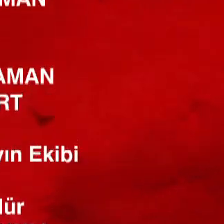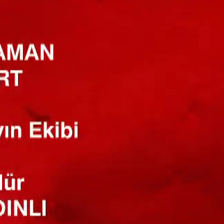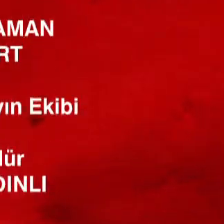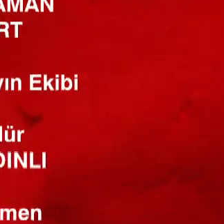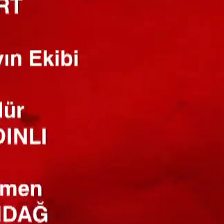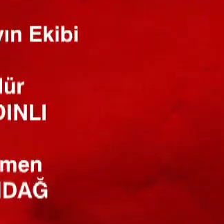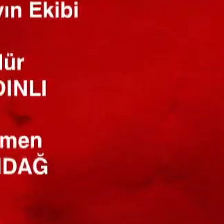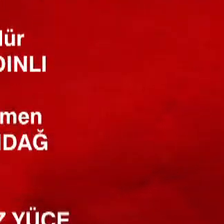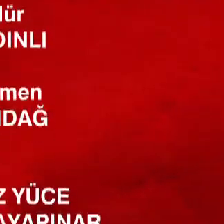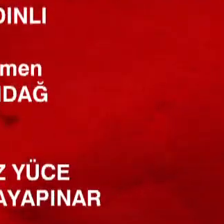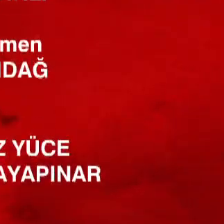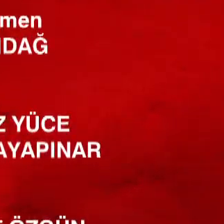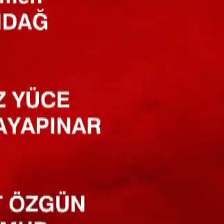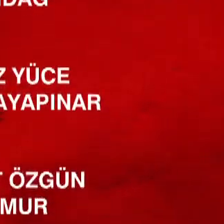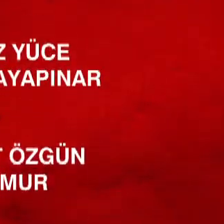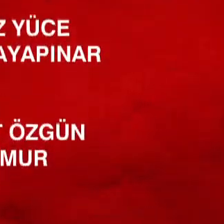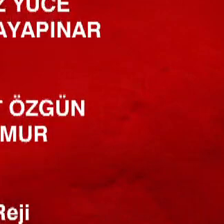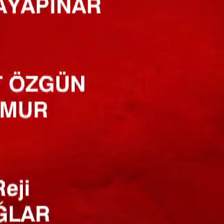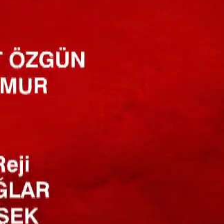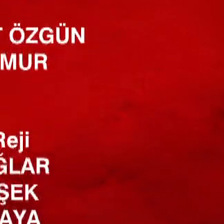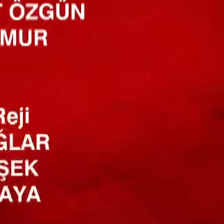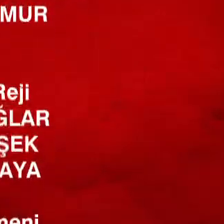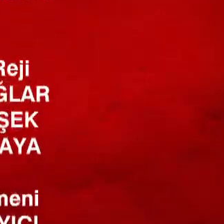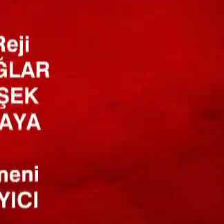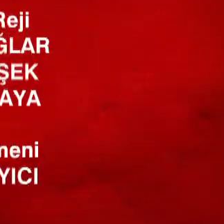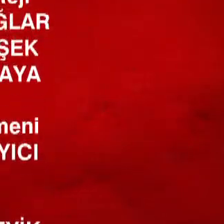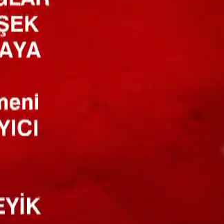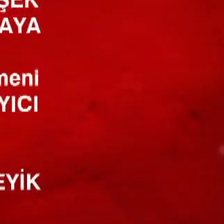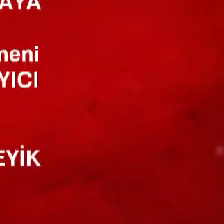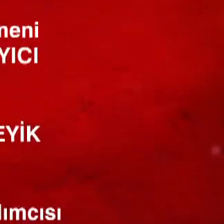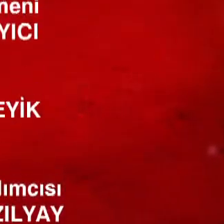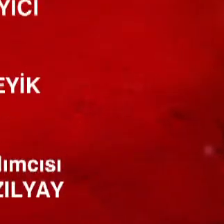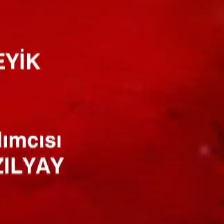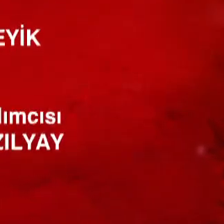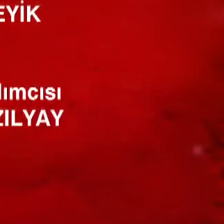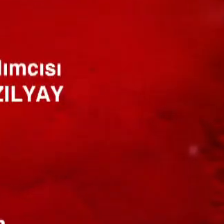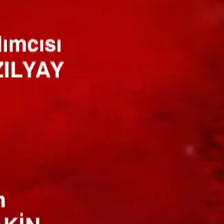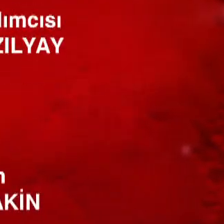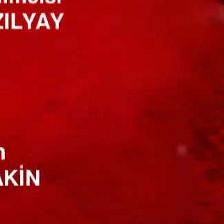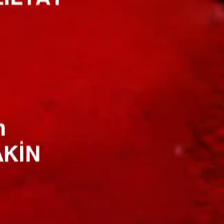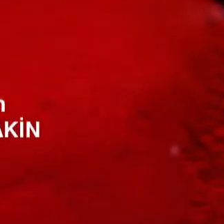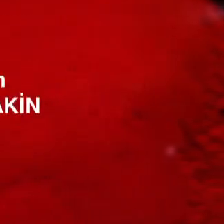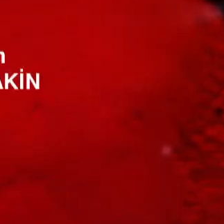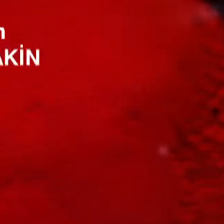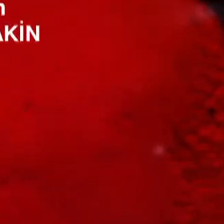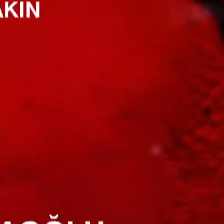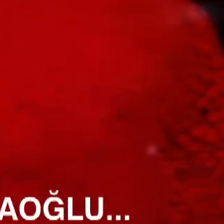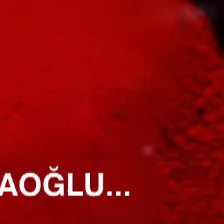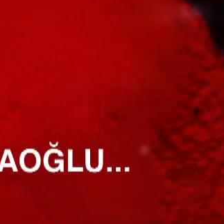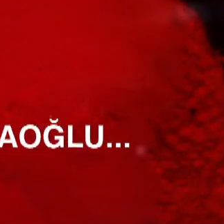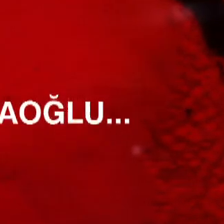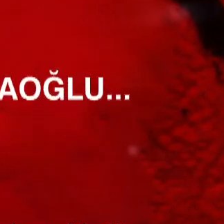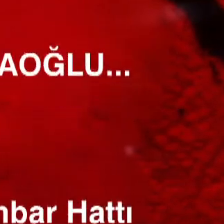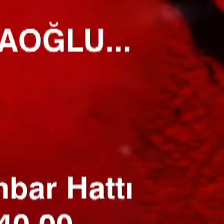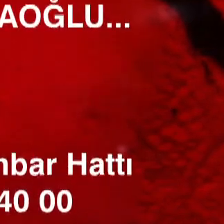Vardın edebiyatta 25. yıl hatırlatması yine kapakta. Efendim bir aksilik manikeder olmazsa yarın sabah saatler 8'i